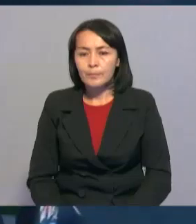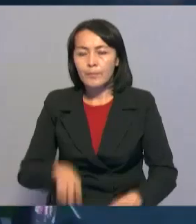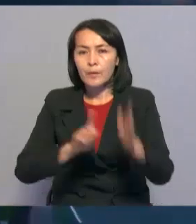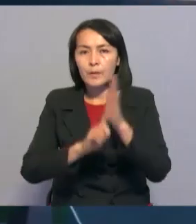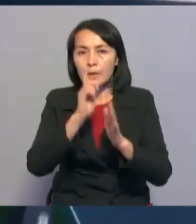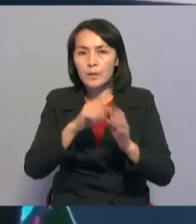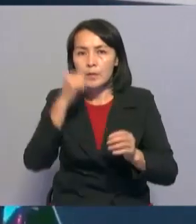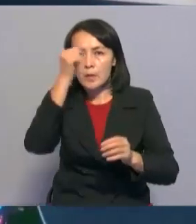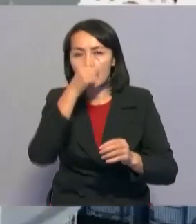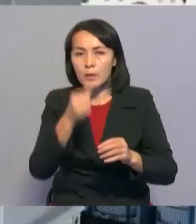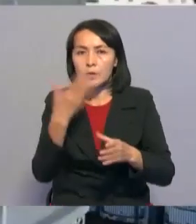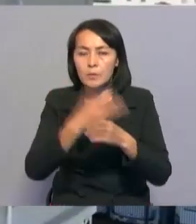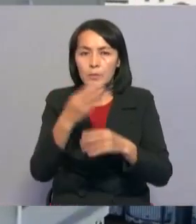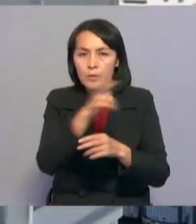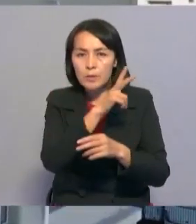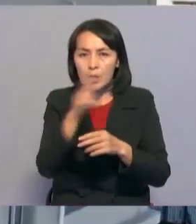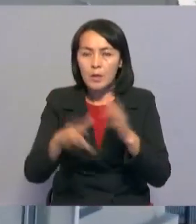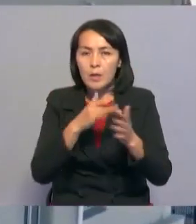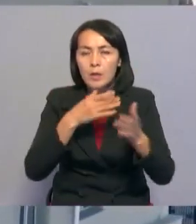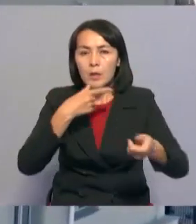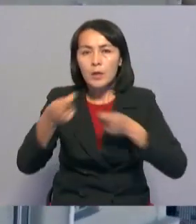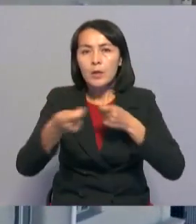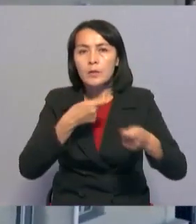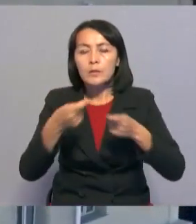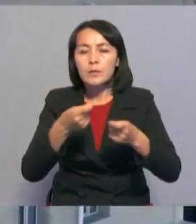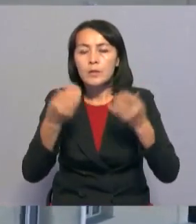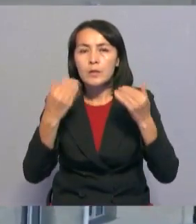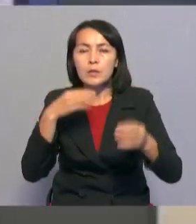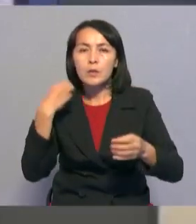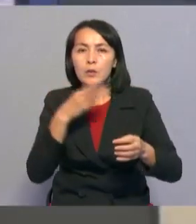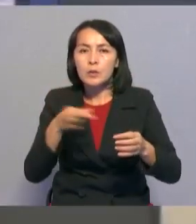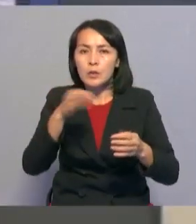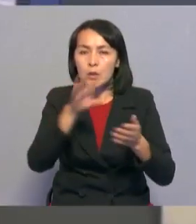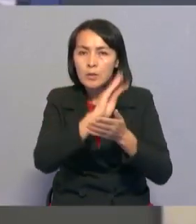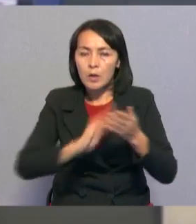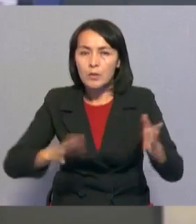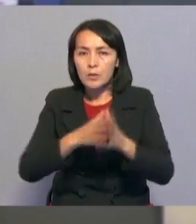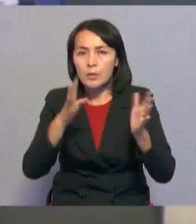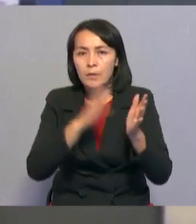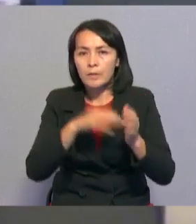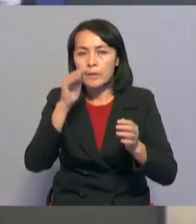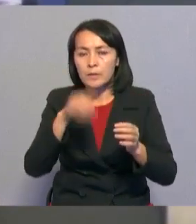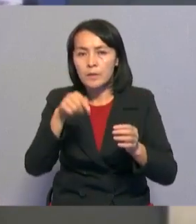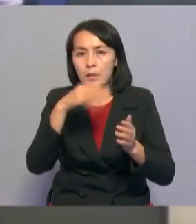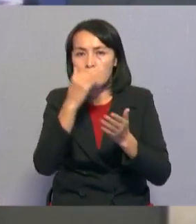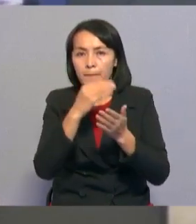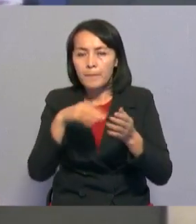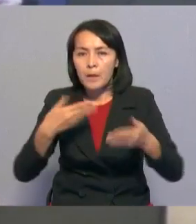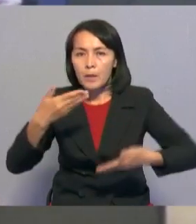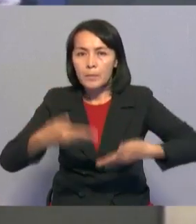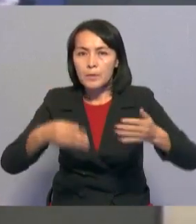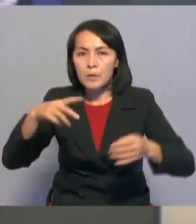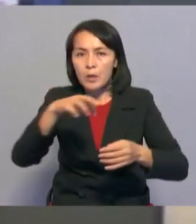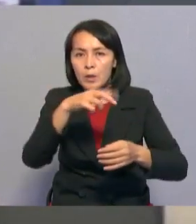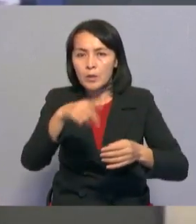С начала года с помощью камер видеонаблюдения Центра управления чрезвычайными ситуациями в Туркестане зафиксировано более 900 данных о пешеходах,